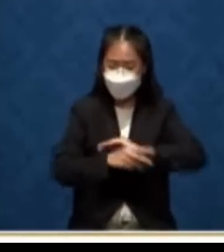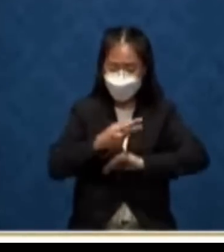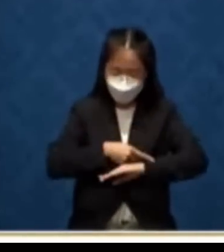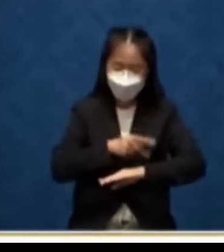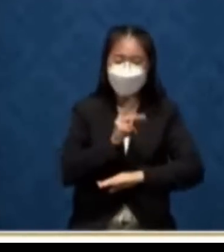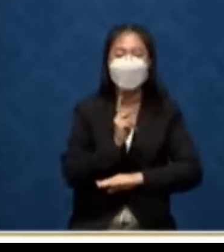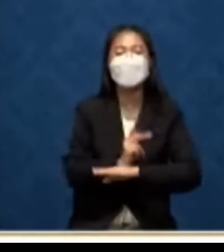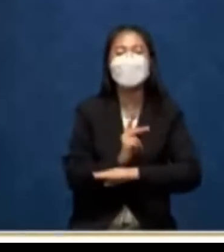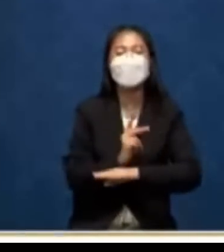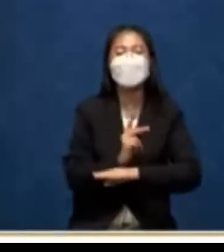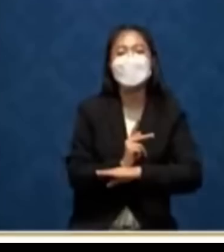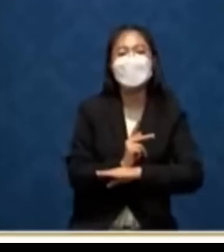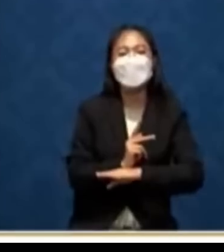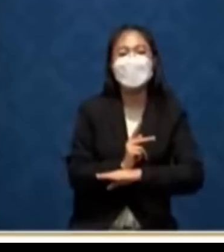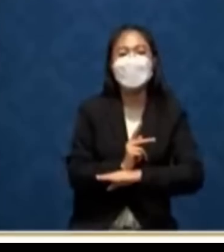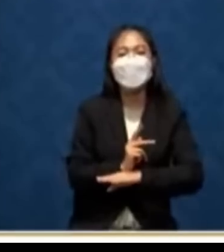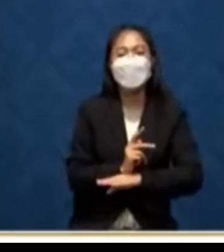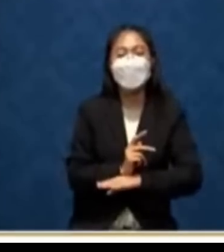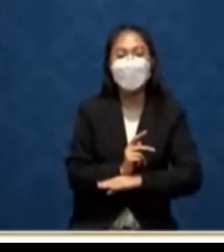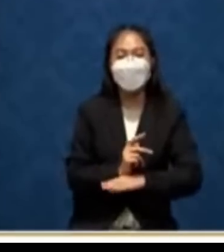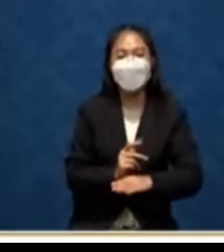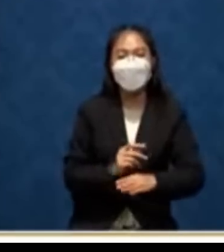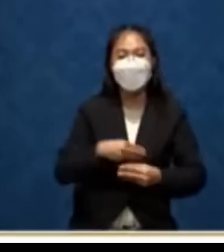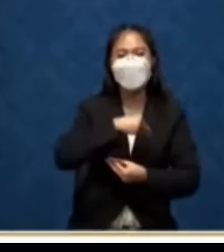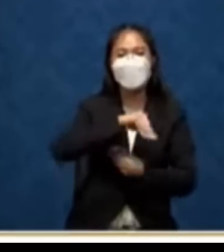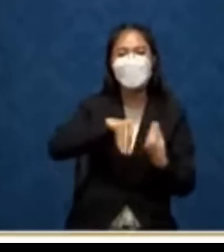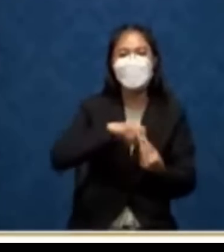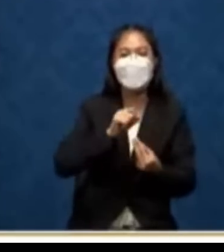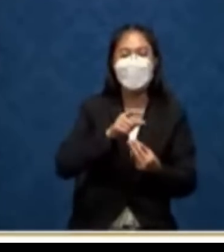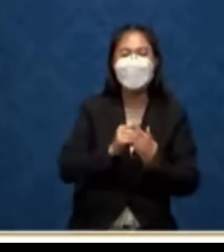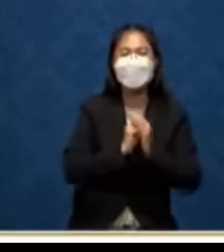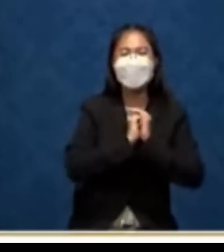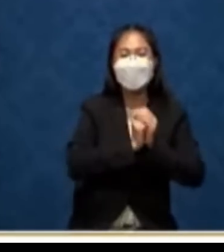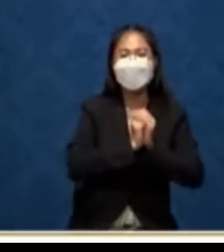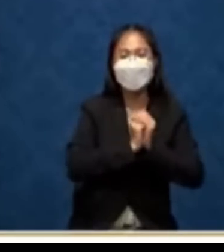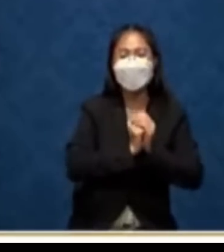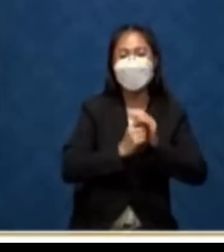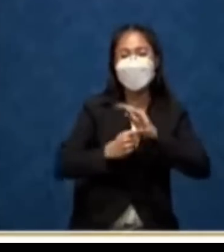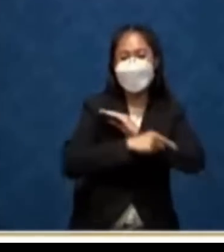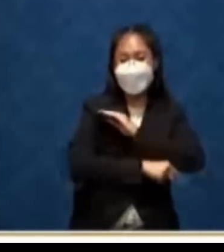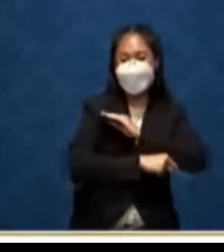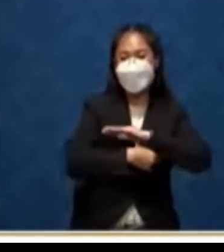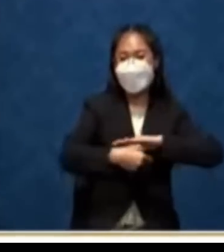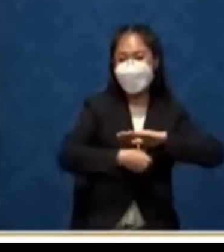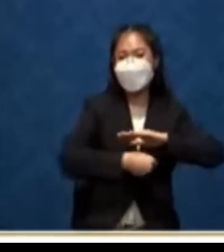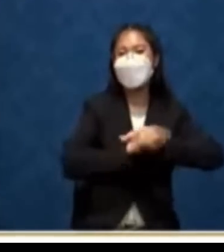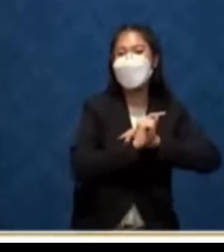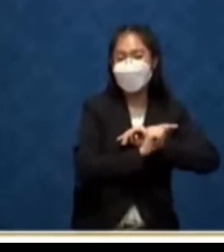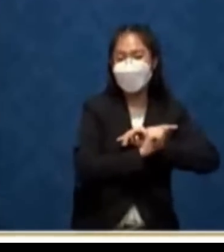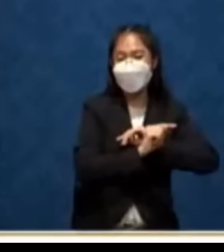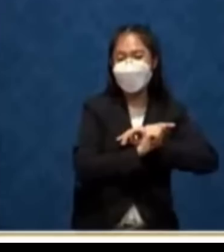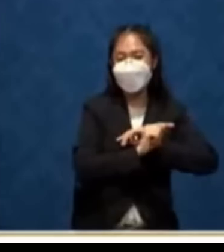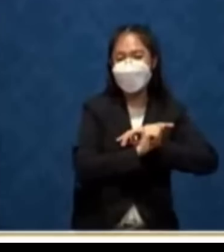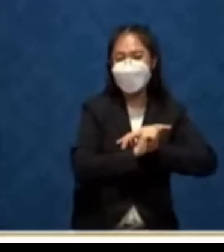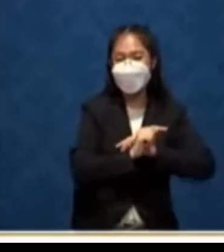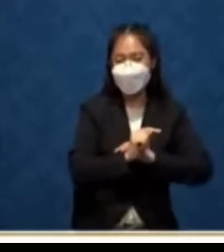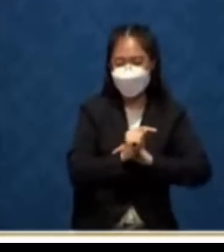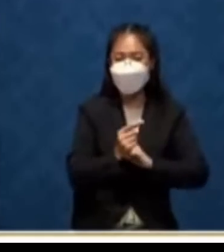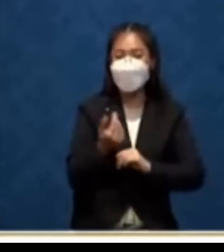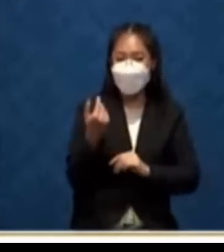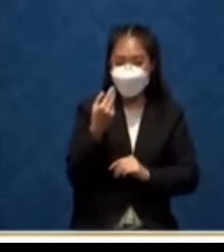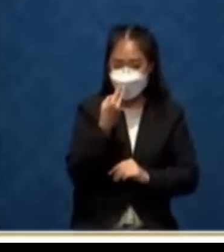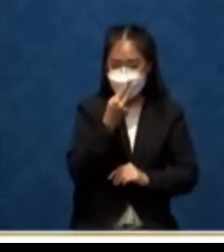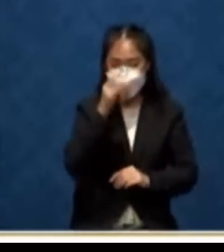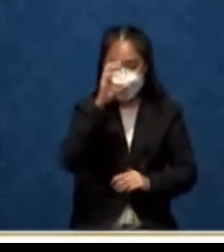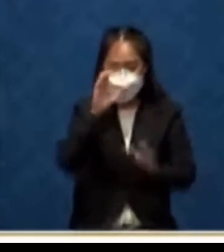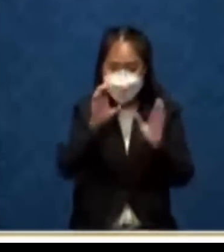ครับจีนเทาอย่างตู้หาวไม่ได้มีคอนเนคชั่นแค่ทางญาติพลเอกประยุทธ์นะครับเรามาดูรูปถ่าย